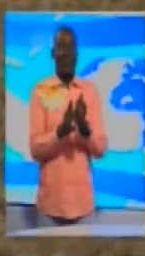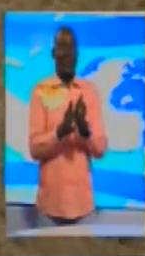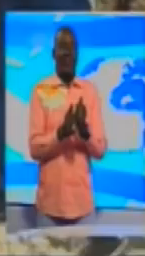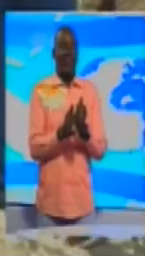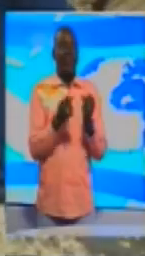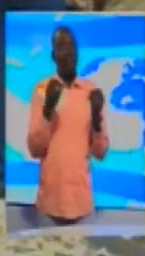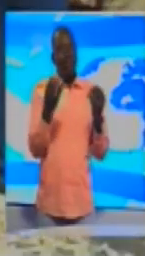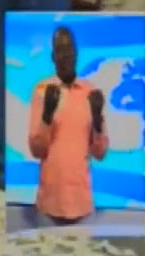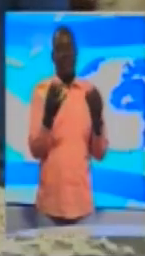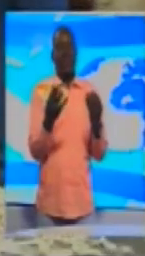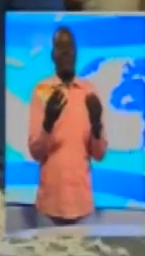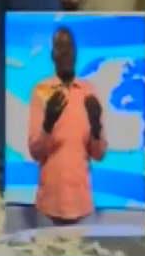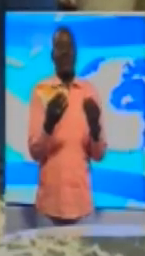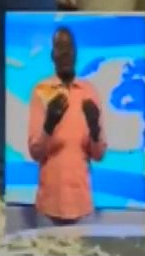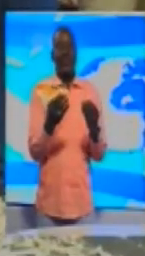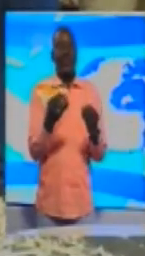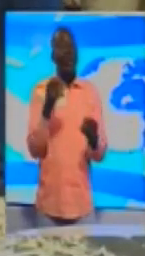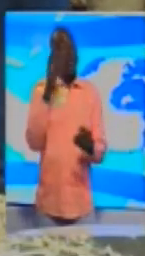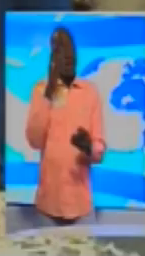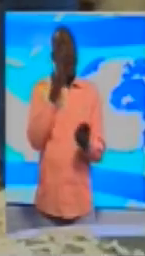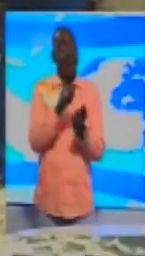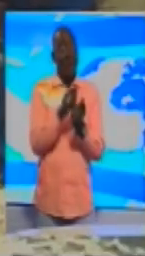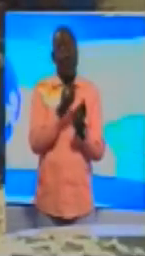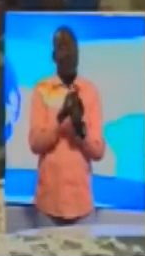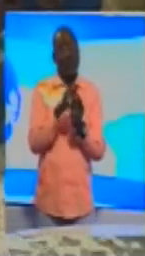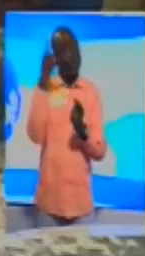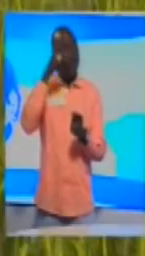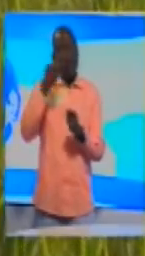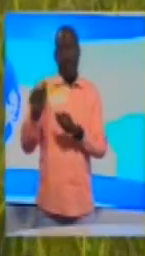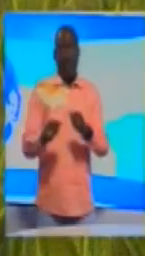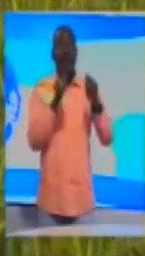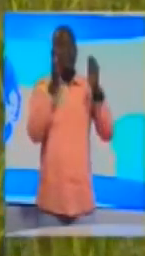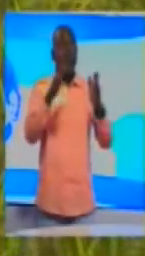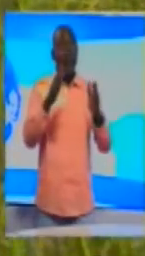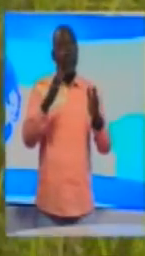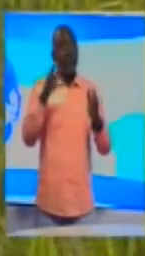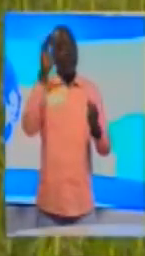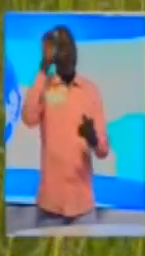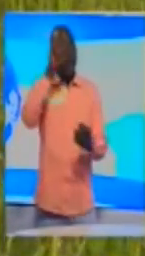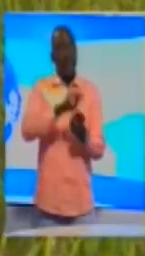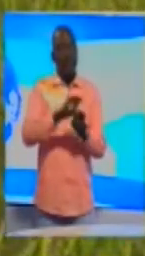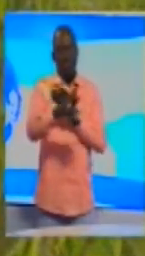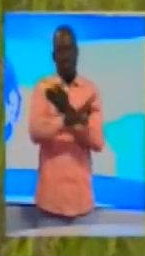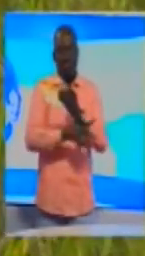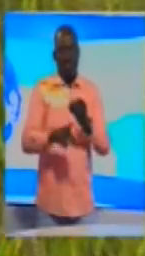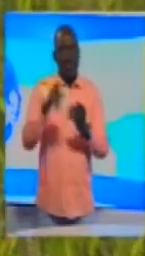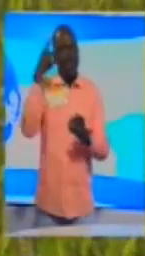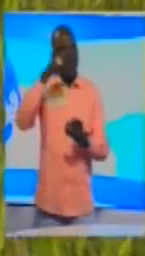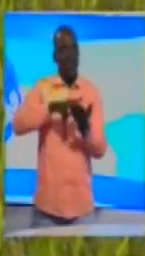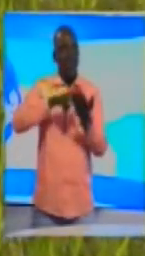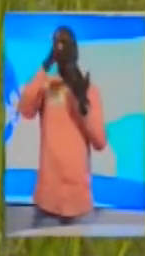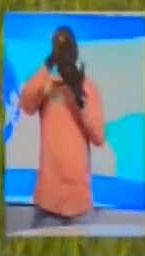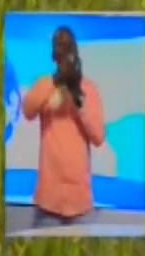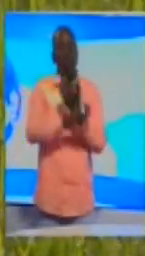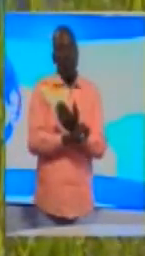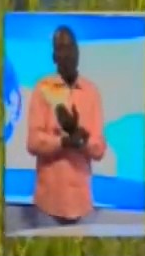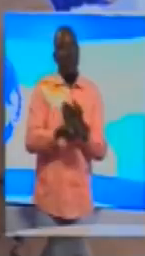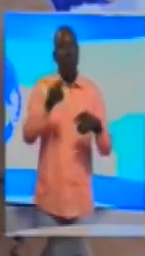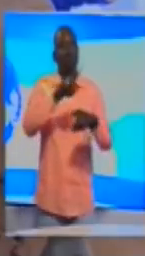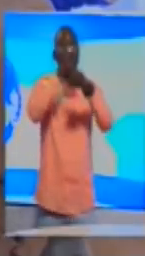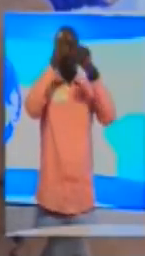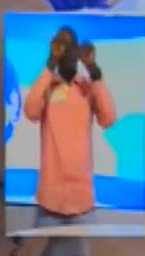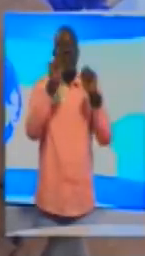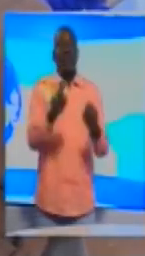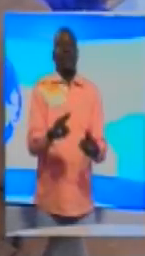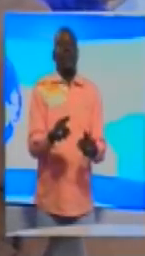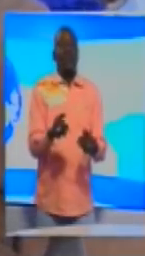Beaucoup même. Les petits exploitants agricoles constituent la principale cible du projet. Mais l'épineuse question qui reste